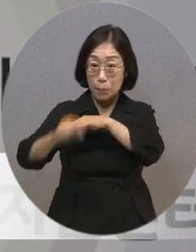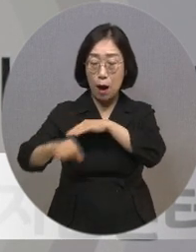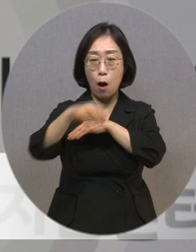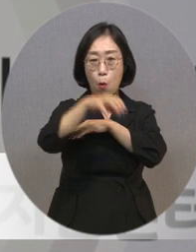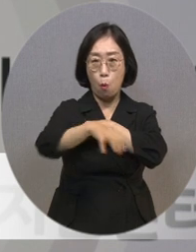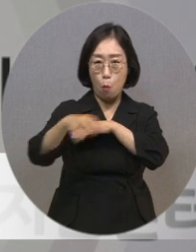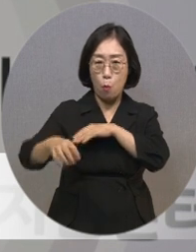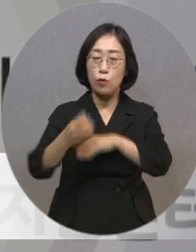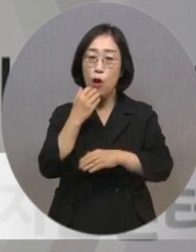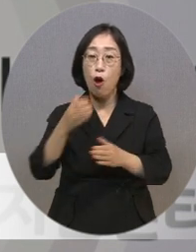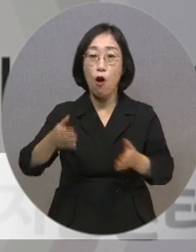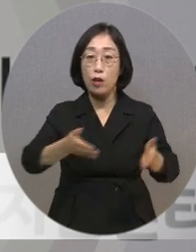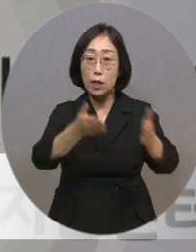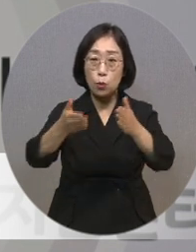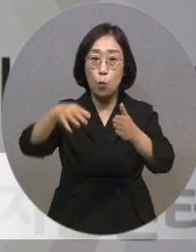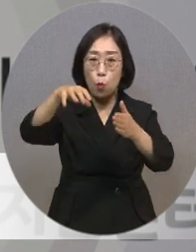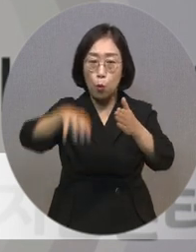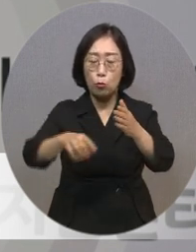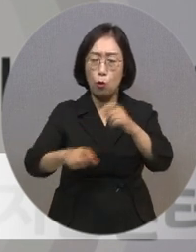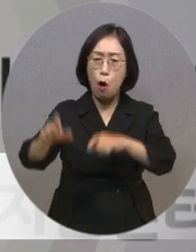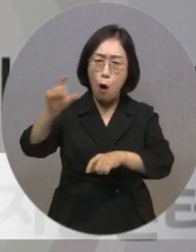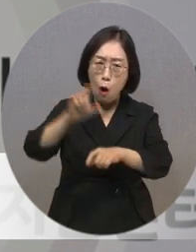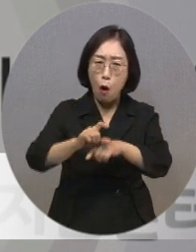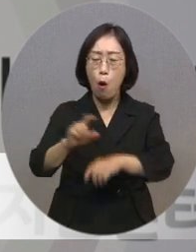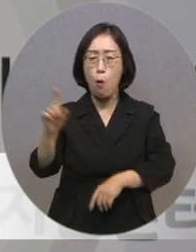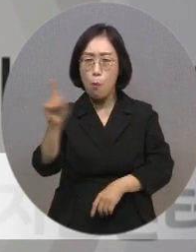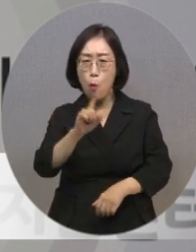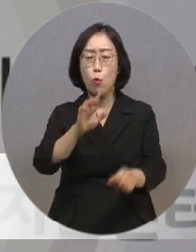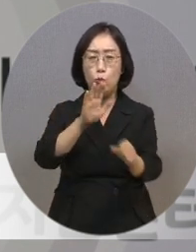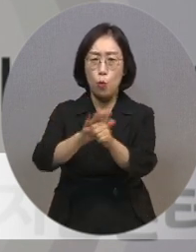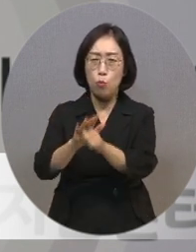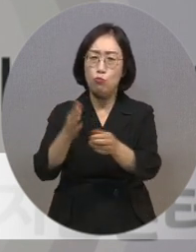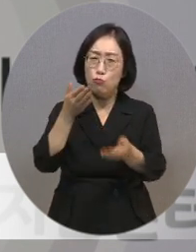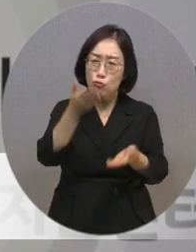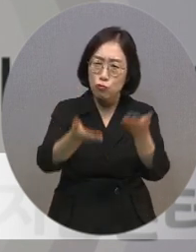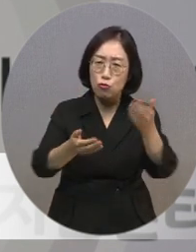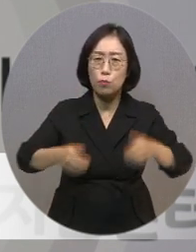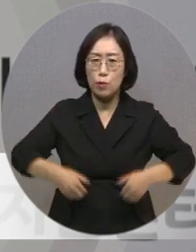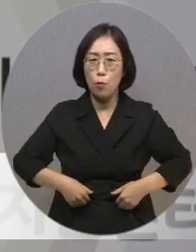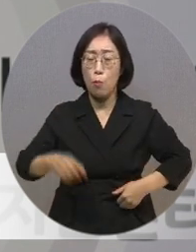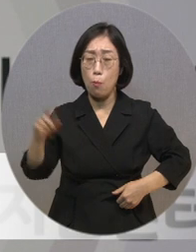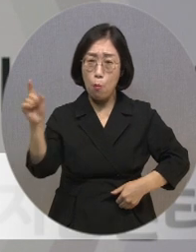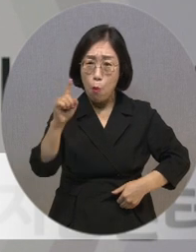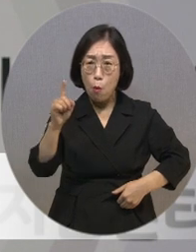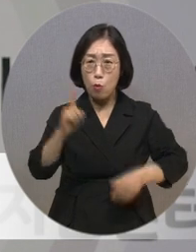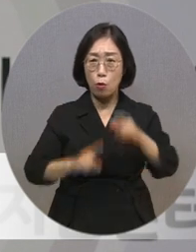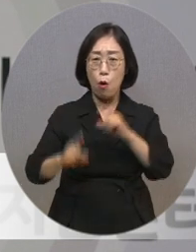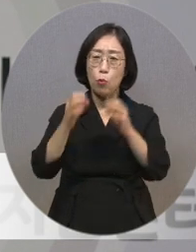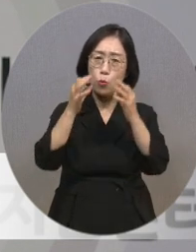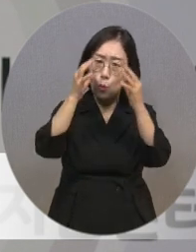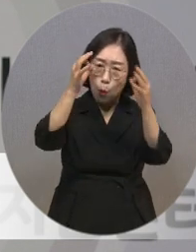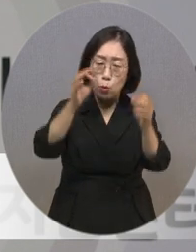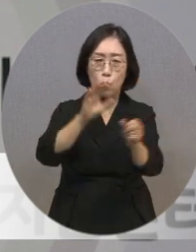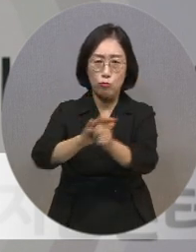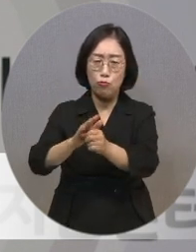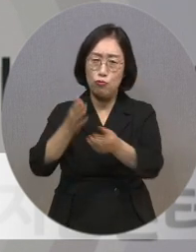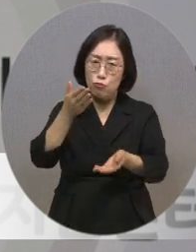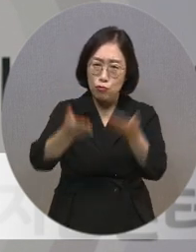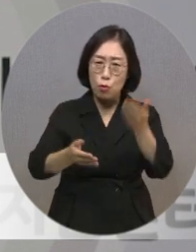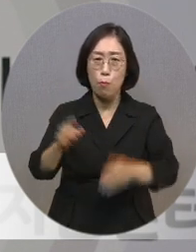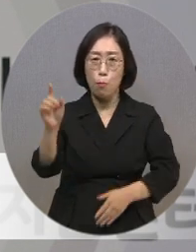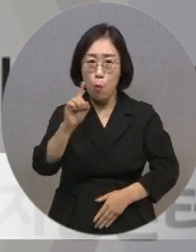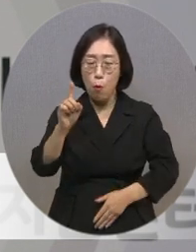지방자치단체로서 경기도가 무엇을 더 많이 해야 하는가 그리고 더 노력해야 하는 거 아닌가 하는